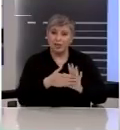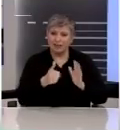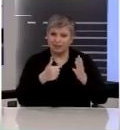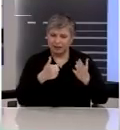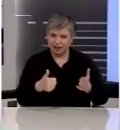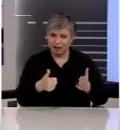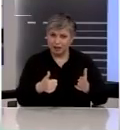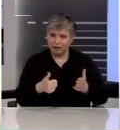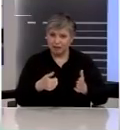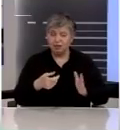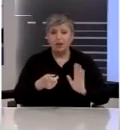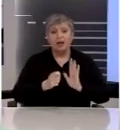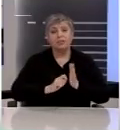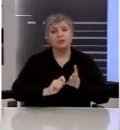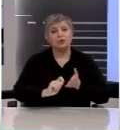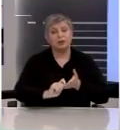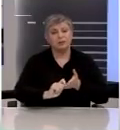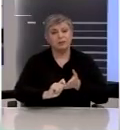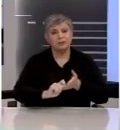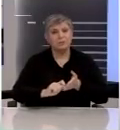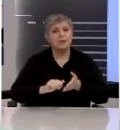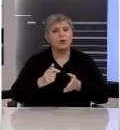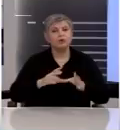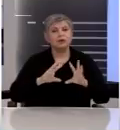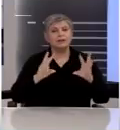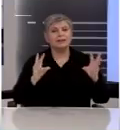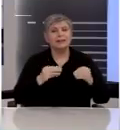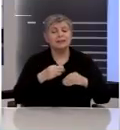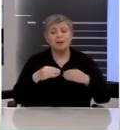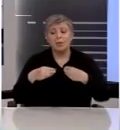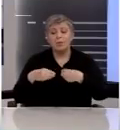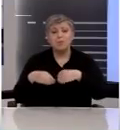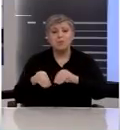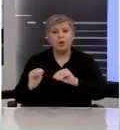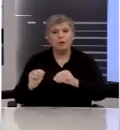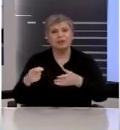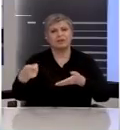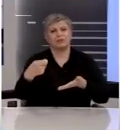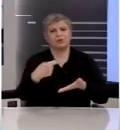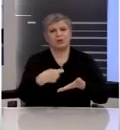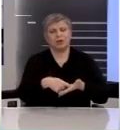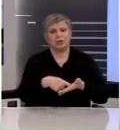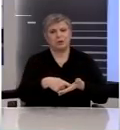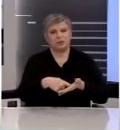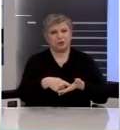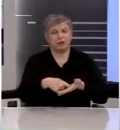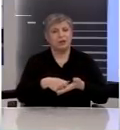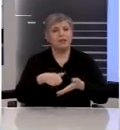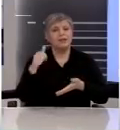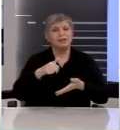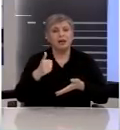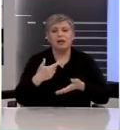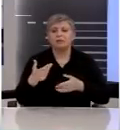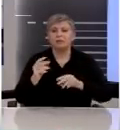σαουδαραβικής πλευράς για την αγορά του εν λόγω υλικού, καθώς και ενημέρωση περί διαμυθέντων σε πρόσφατο